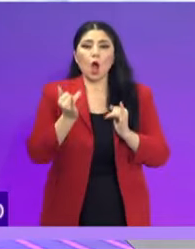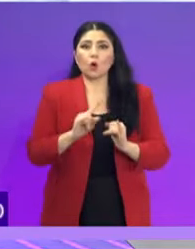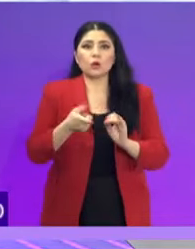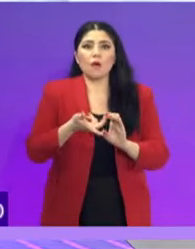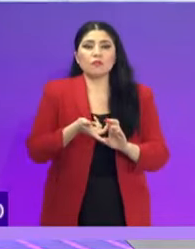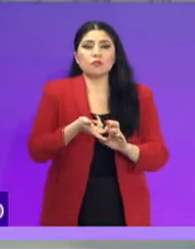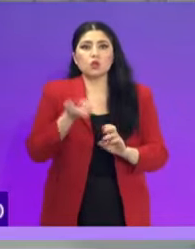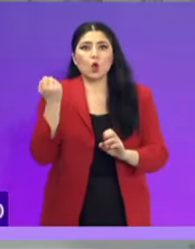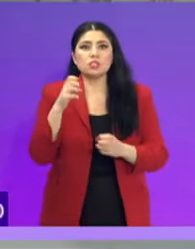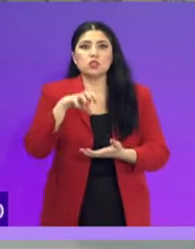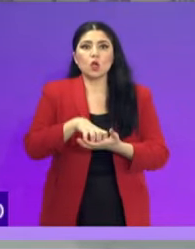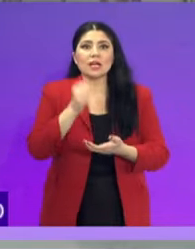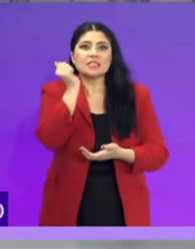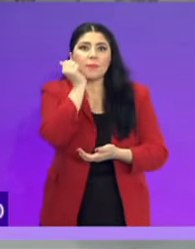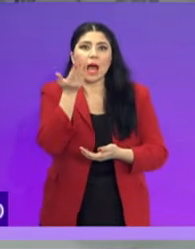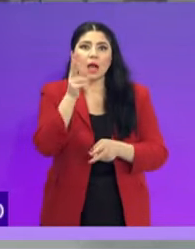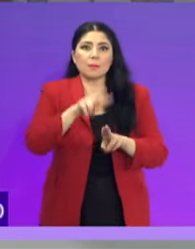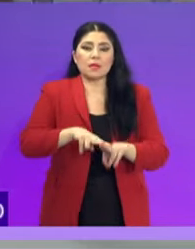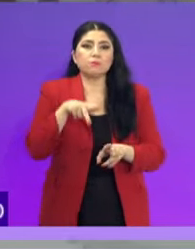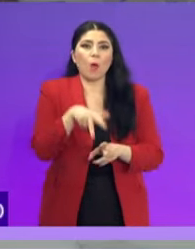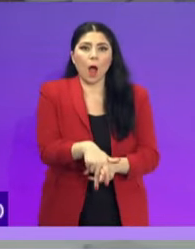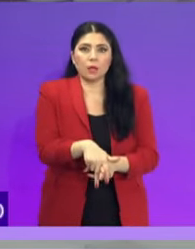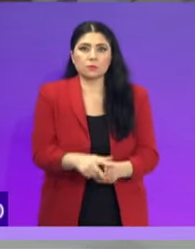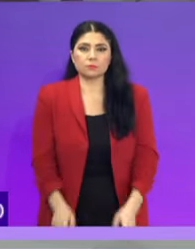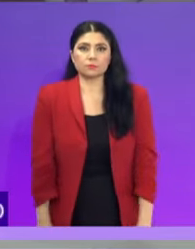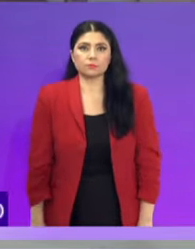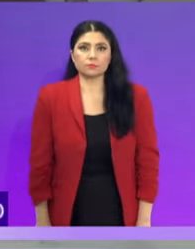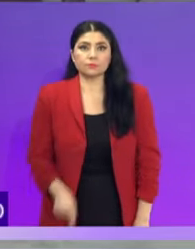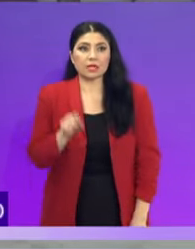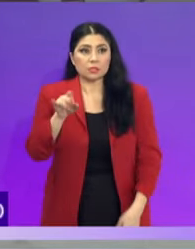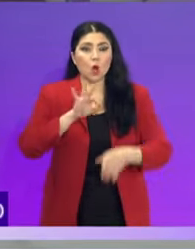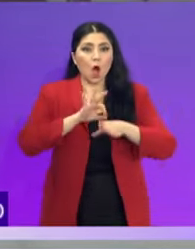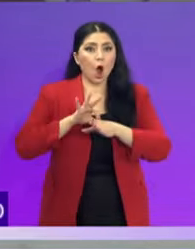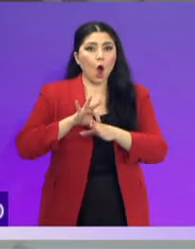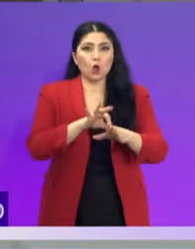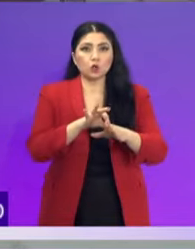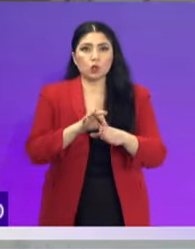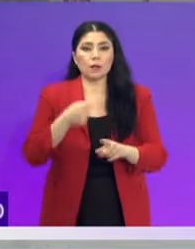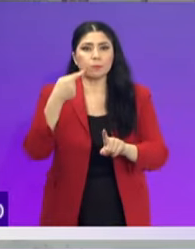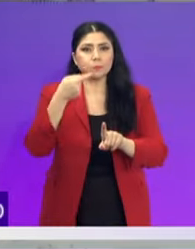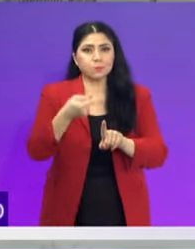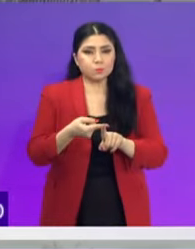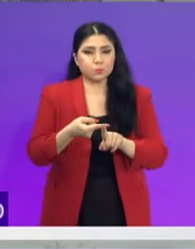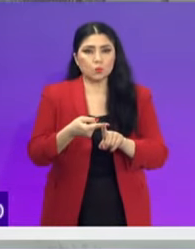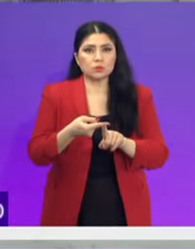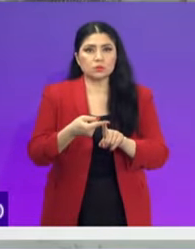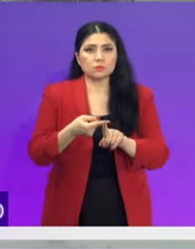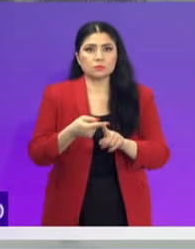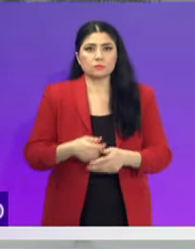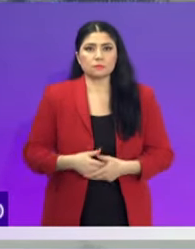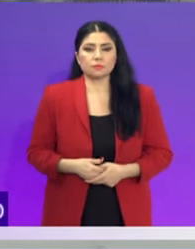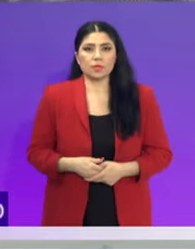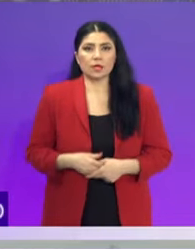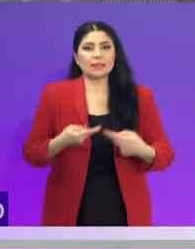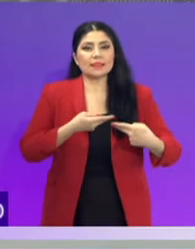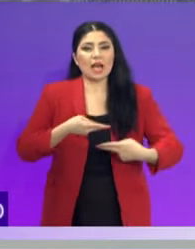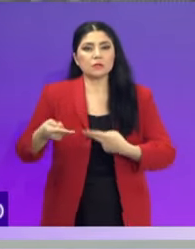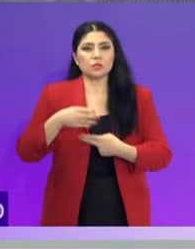zăpadă. Eu am coordonat inclusiv transbordarea